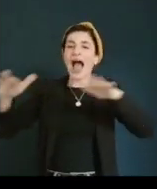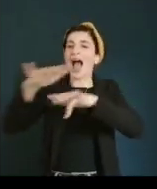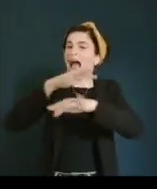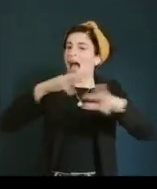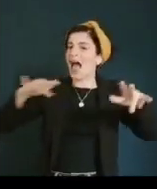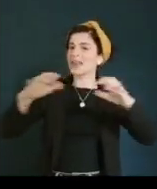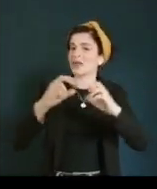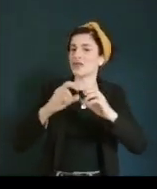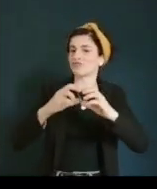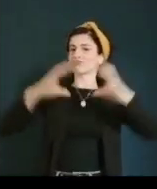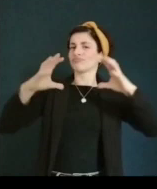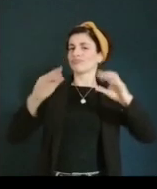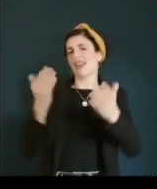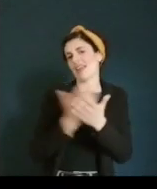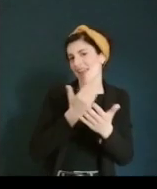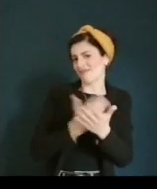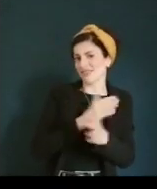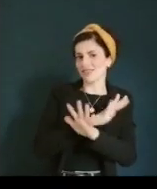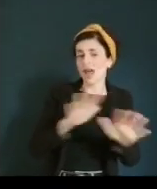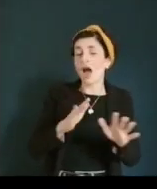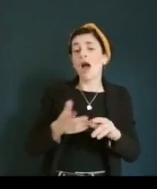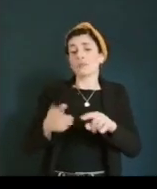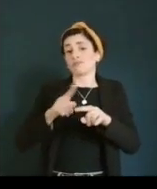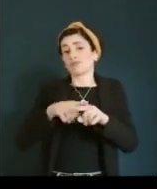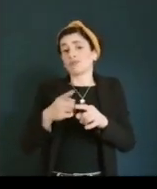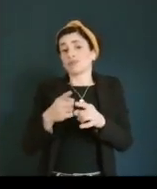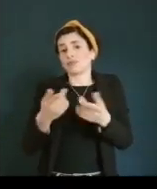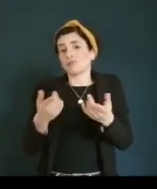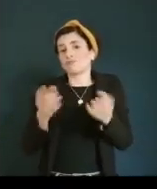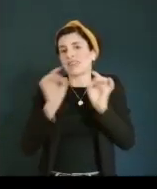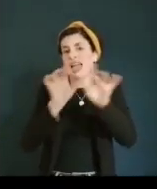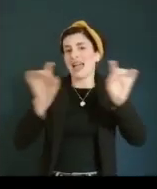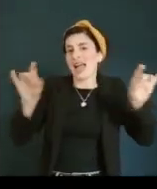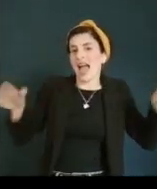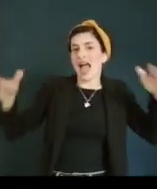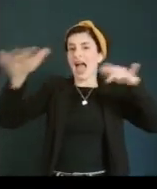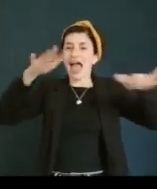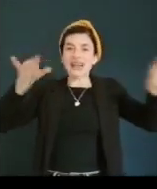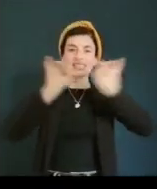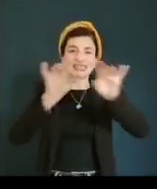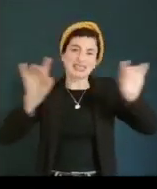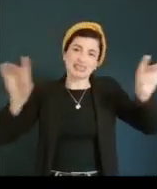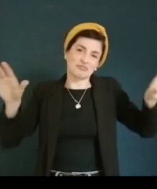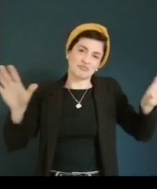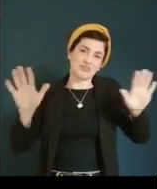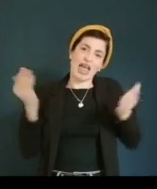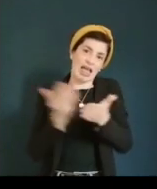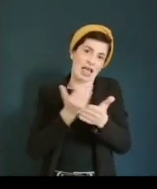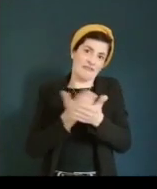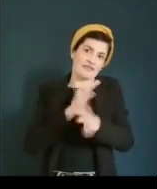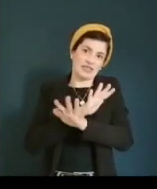la lievitazione, ma anche e soprattutto per proteggerli dai fattori ambientali poco igienici.